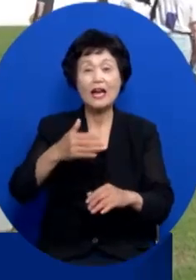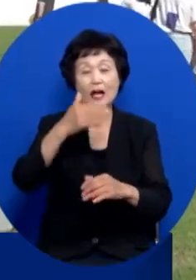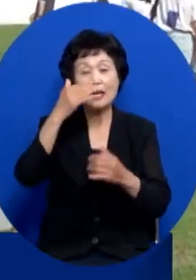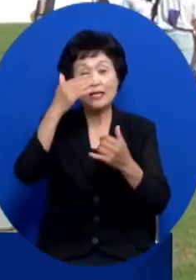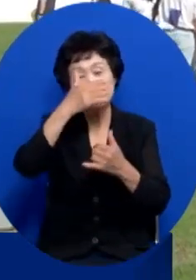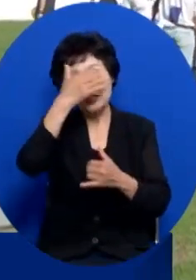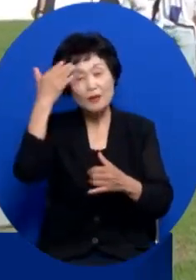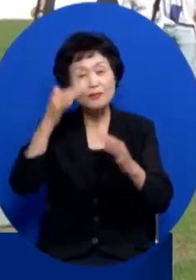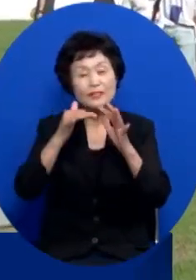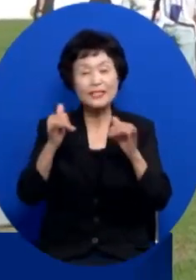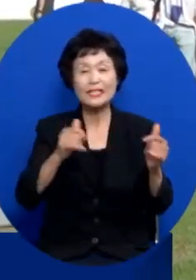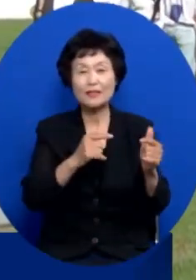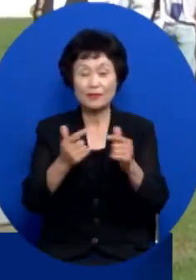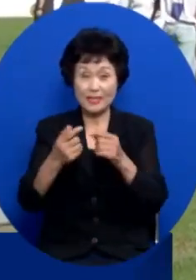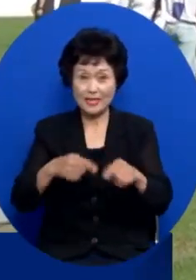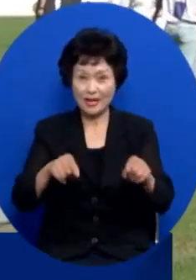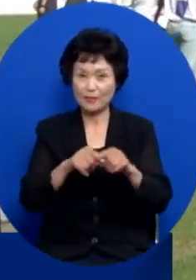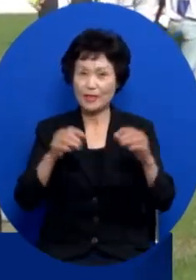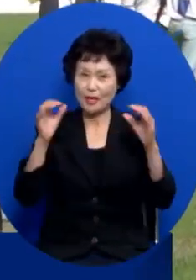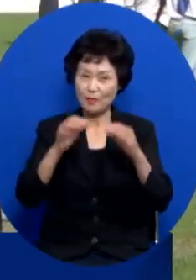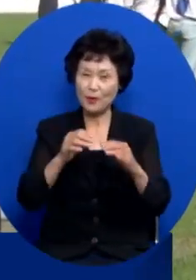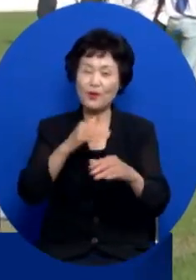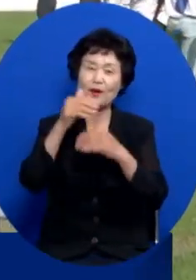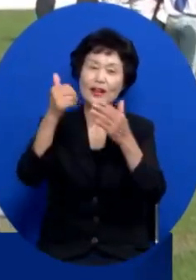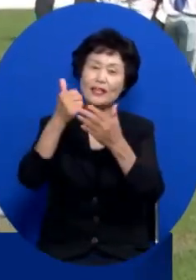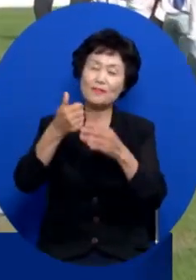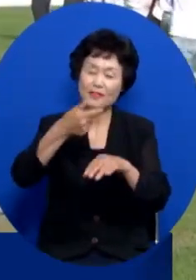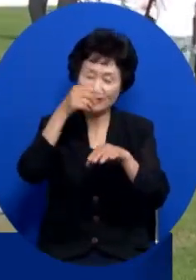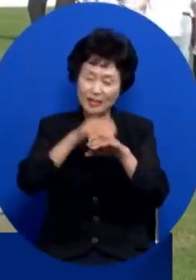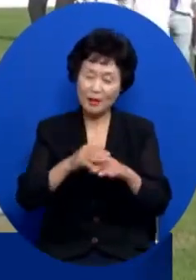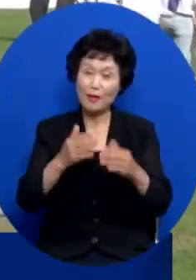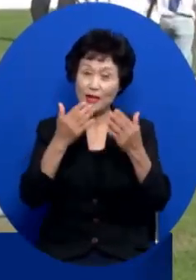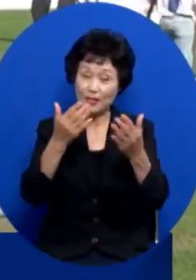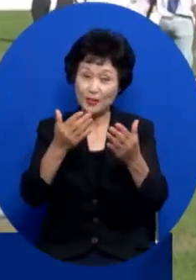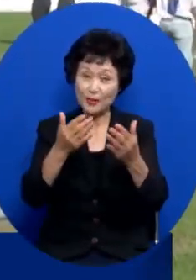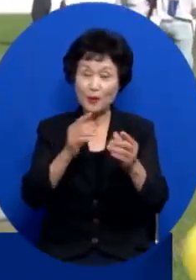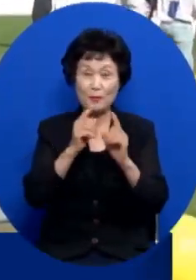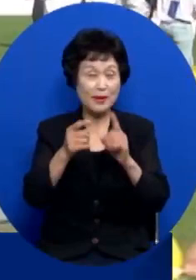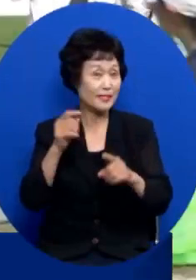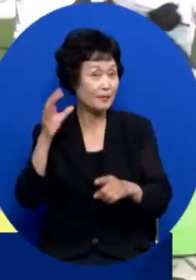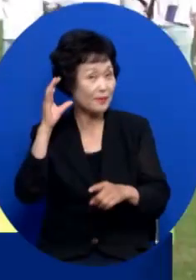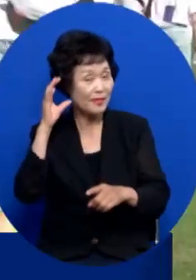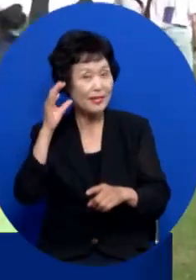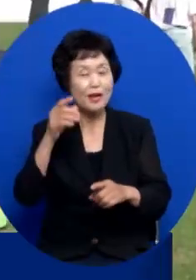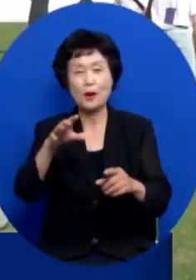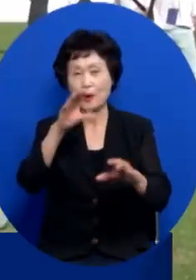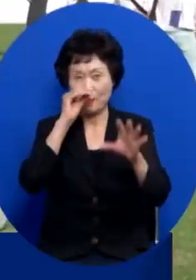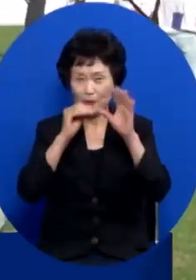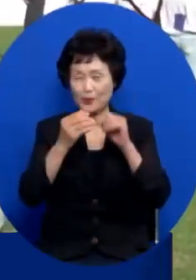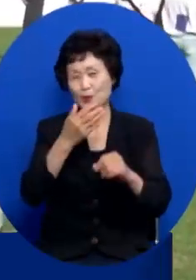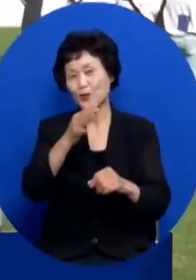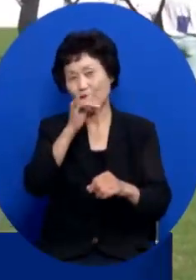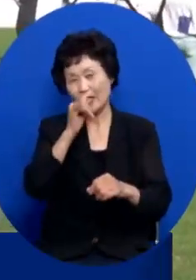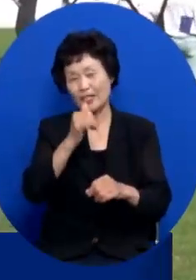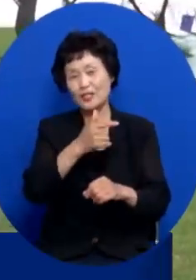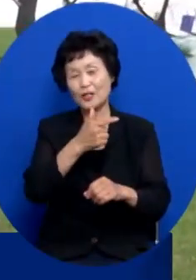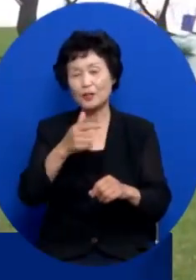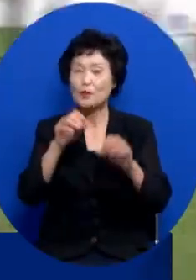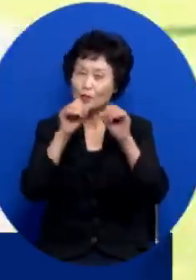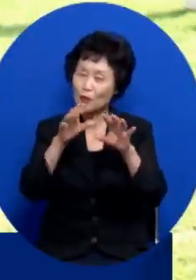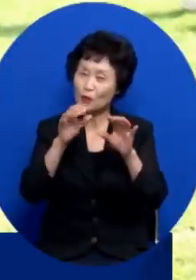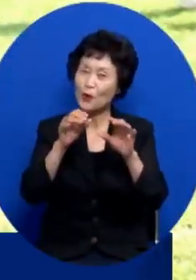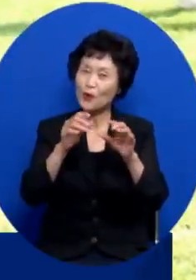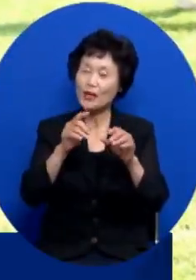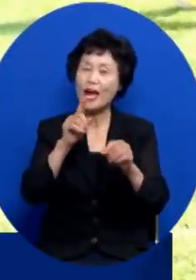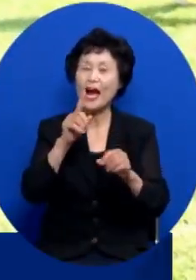또 이곳에 모여서 함께 예배하고 하나님 말씀을 들을 수 있다는 게 하나님의 선교의 또 일부분이지 않을까